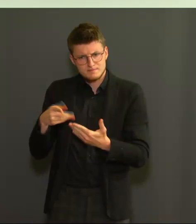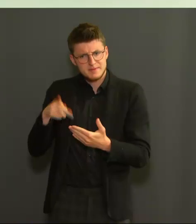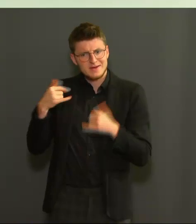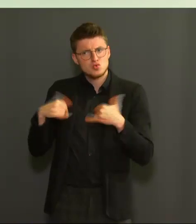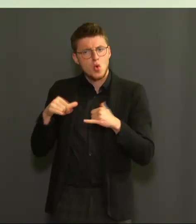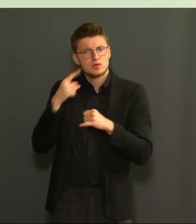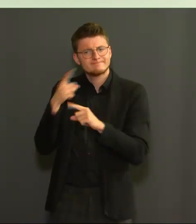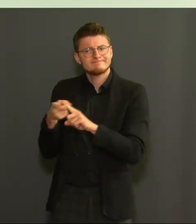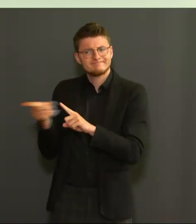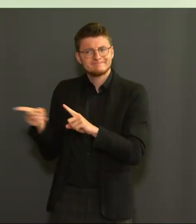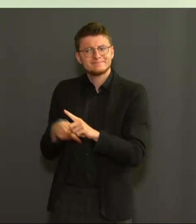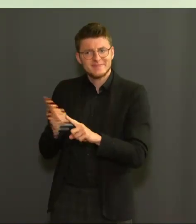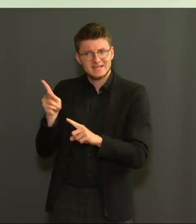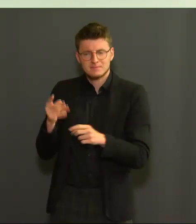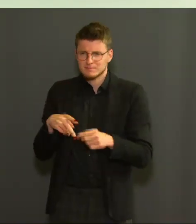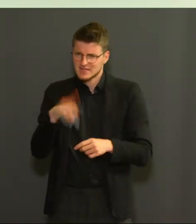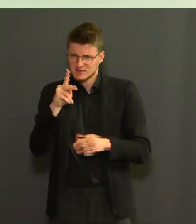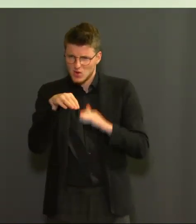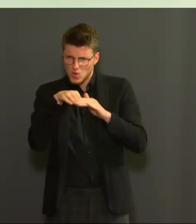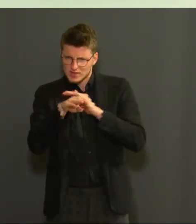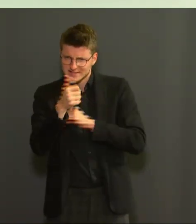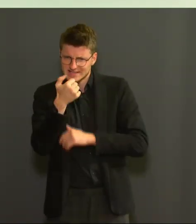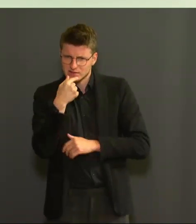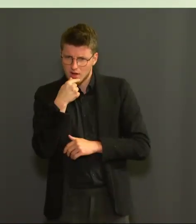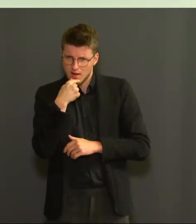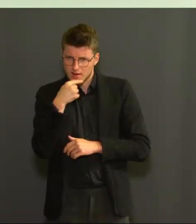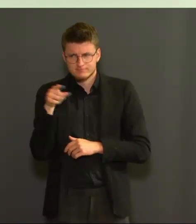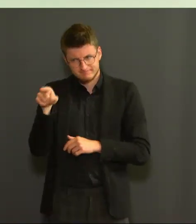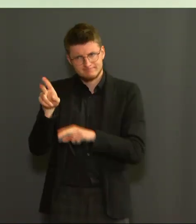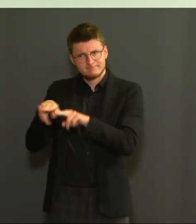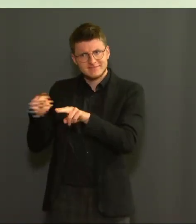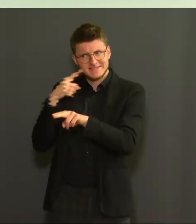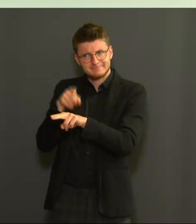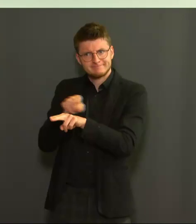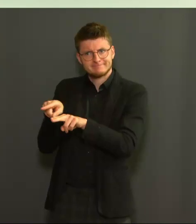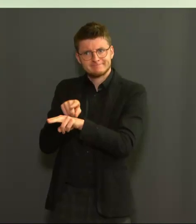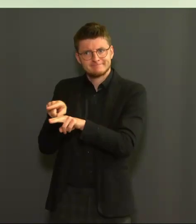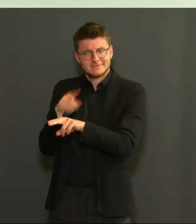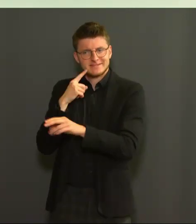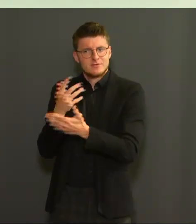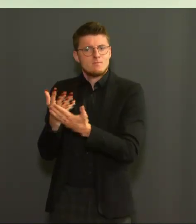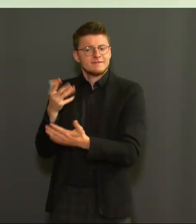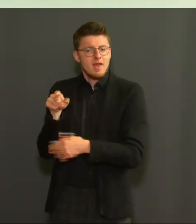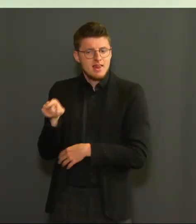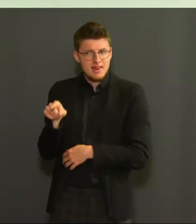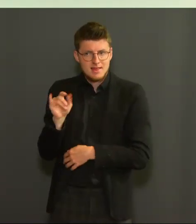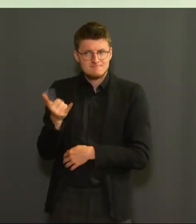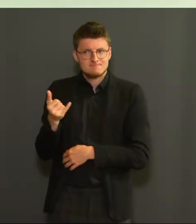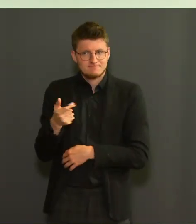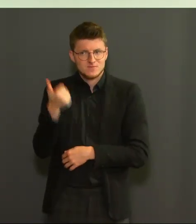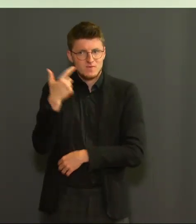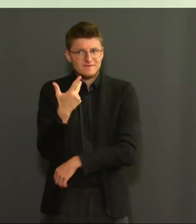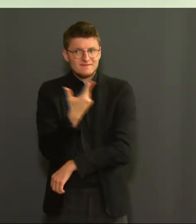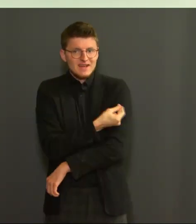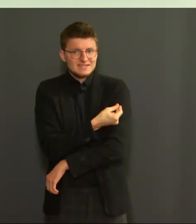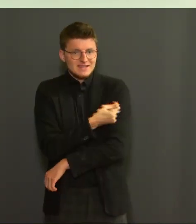zijn jonger dan 60 jaar, wat opnieuw een duidelijke indicatie is van de goede werkzaamheid van de vaccins.